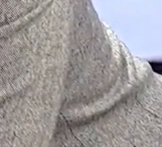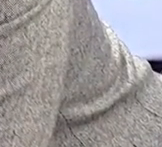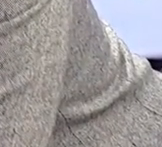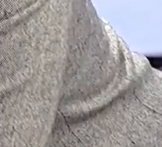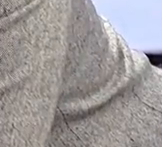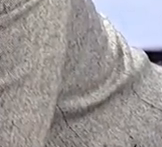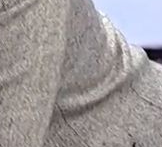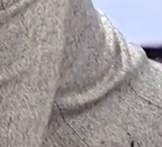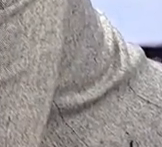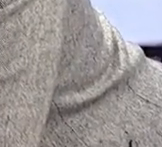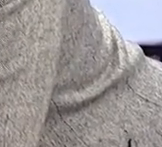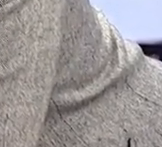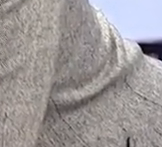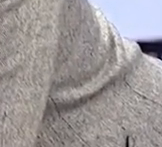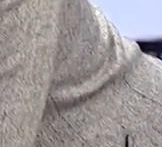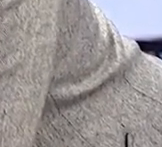new